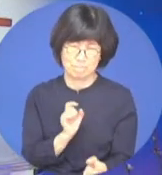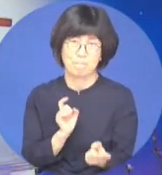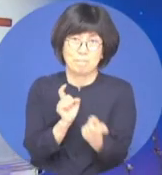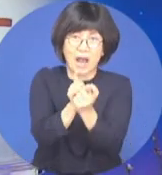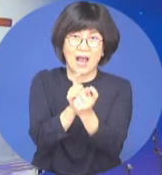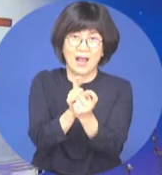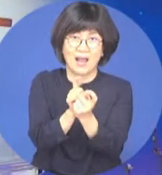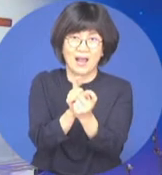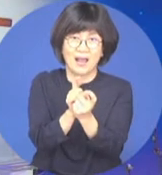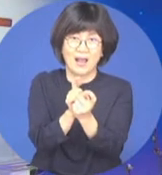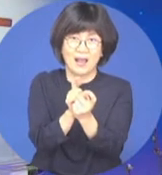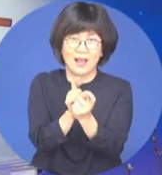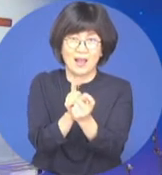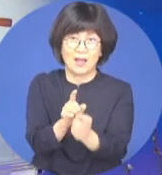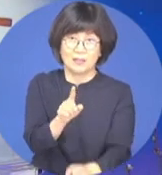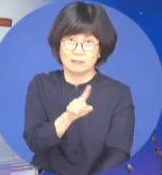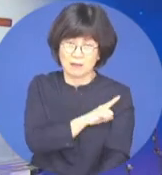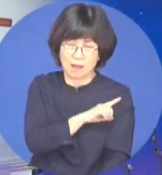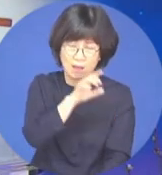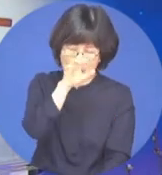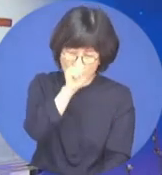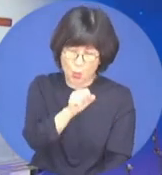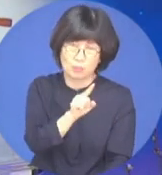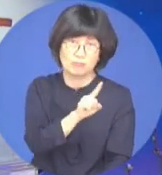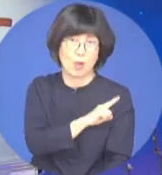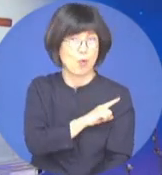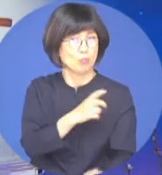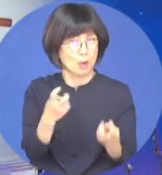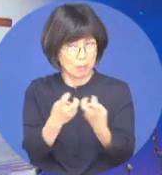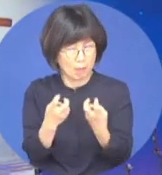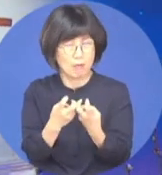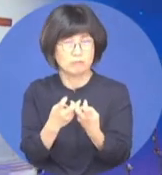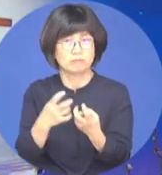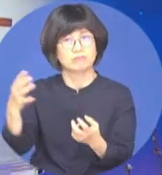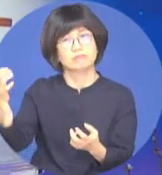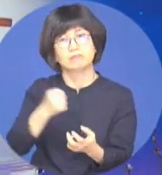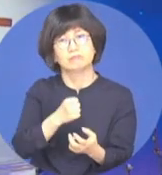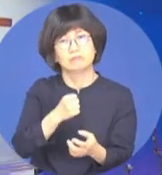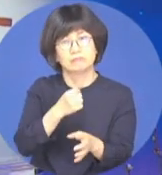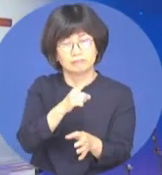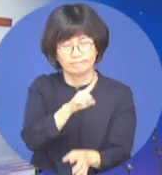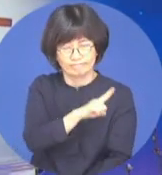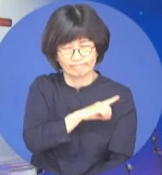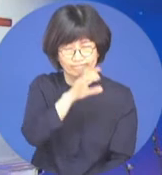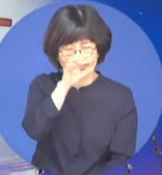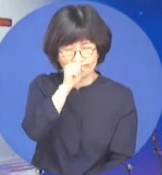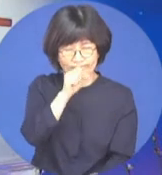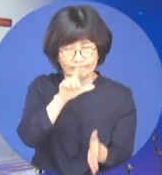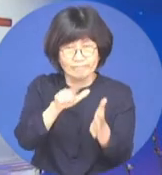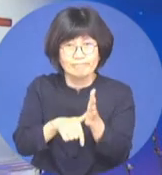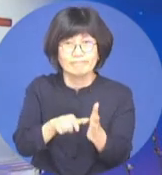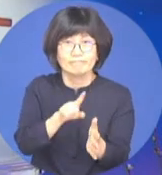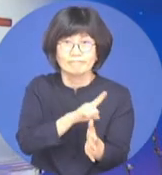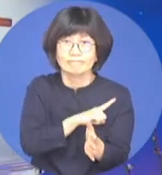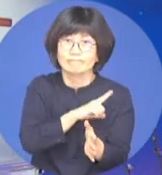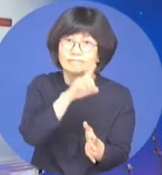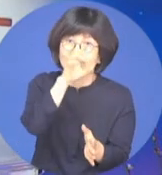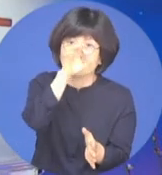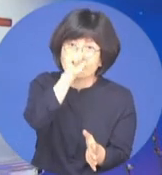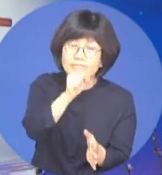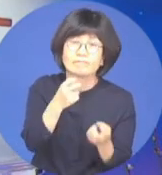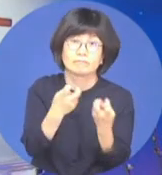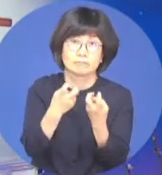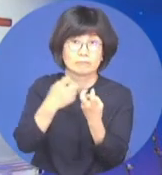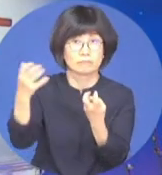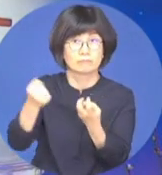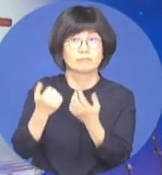때에 베스트 웨이로, 베스트 썸징으로 주시는 거예요. 가장 좋은 때에 가장 좋은 것으로, 가장 좋은 방법으로 주세요. 뭐